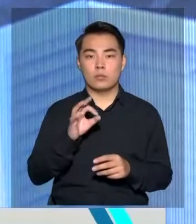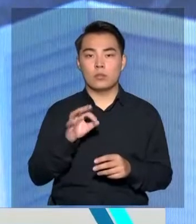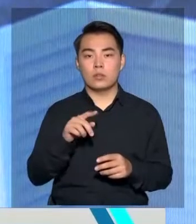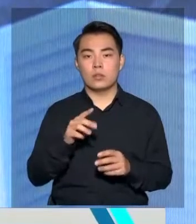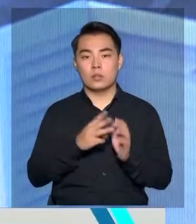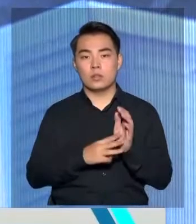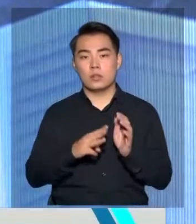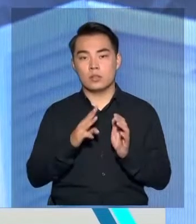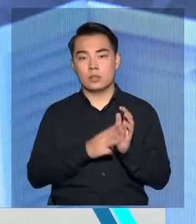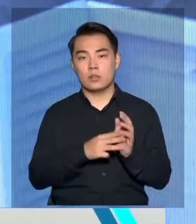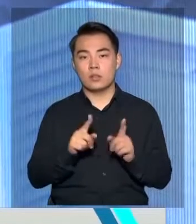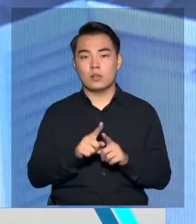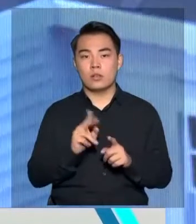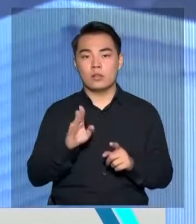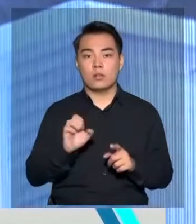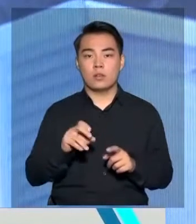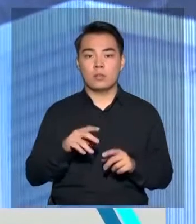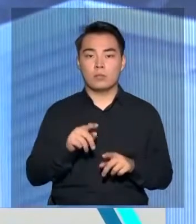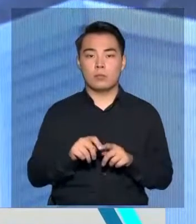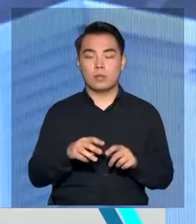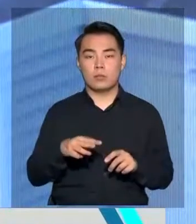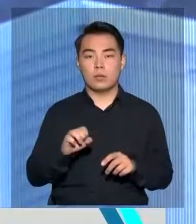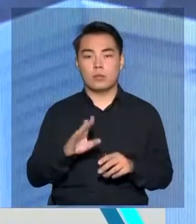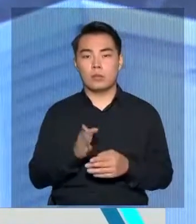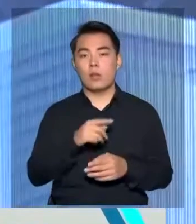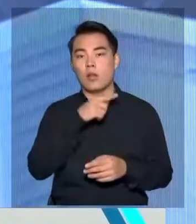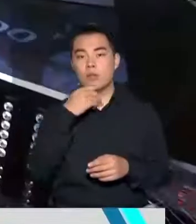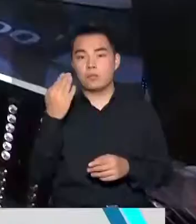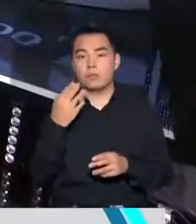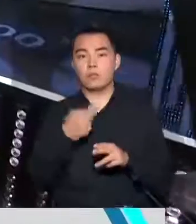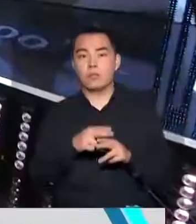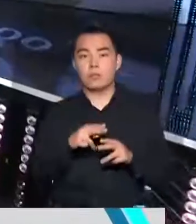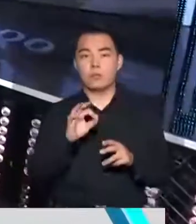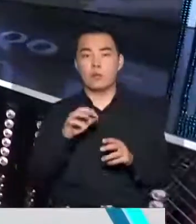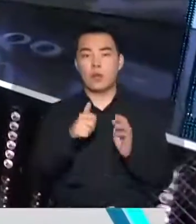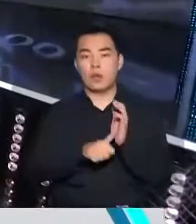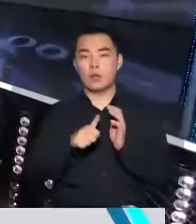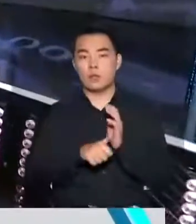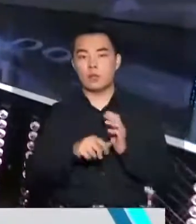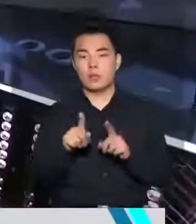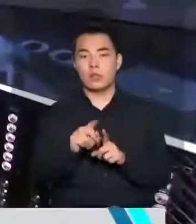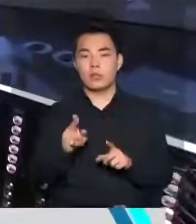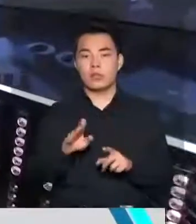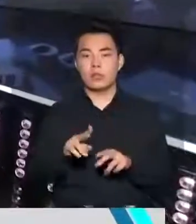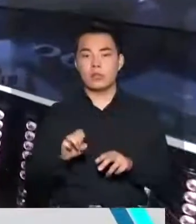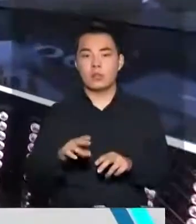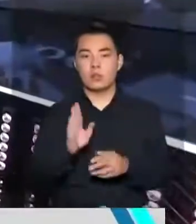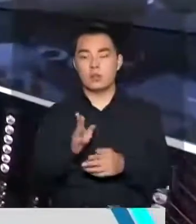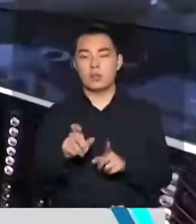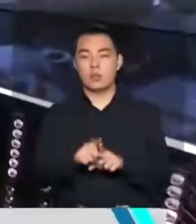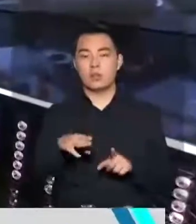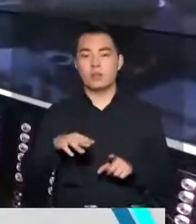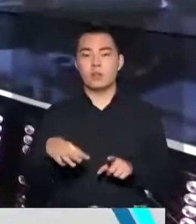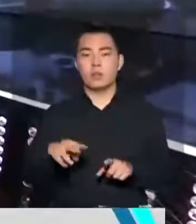0,88 шаршы метр болды. Ал мысалға Ресейді алатын болсақ, оларда 0,63 шаршы метр. Яғни біз ТМД елдерінде алдын қатарда